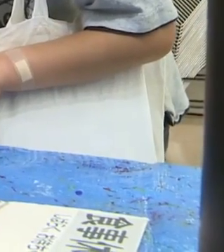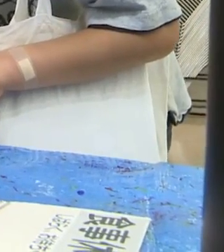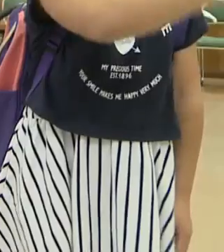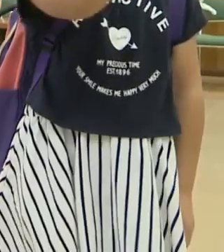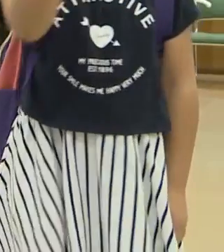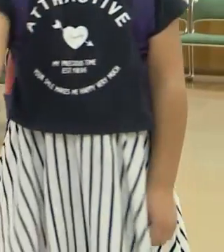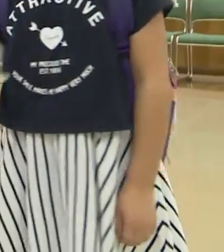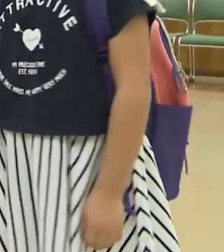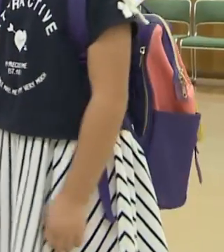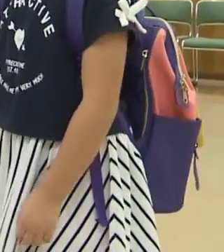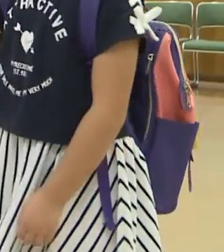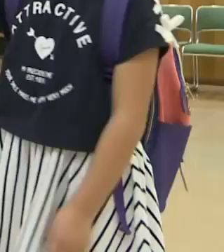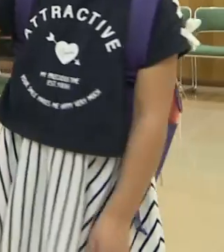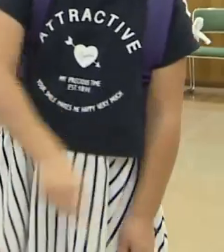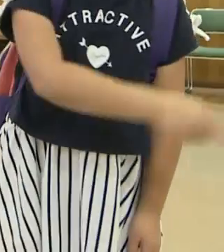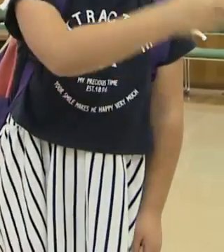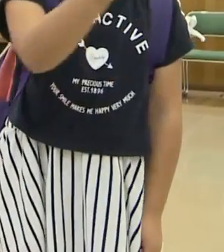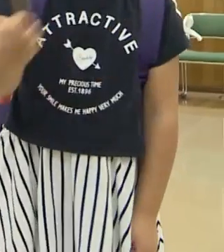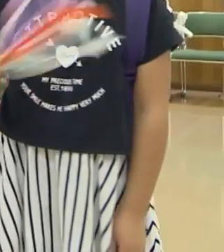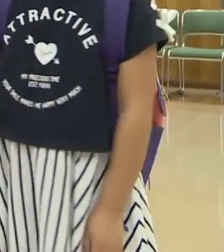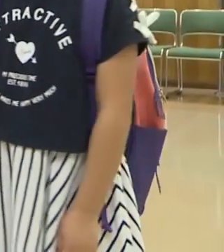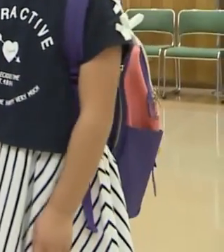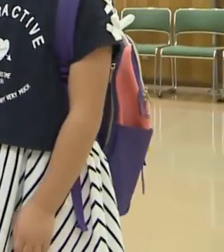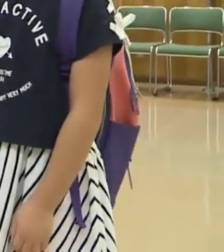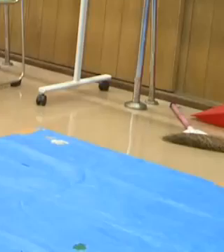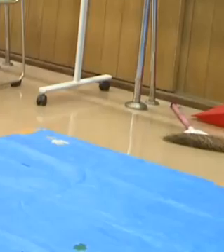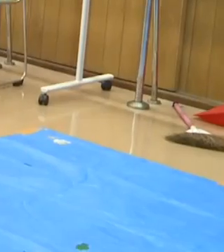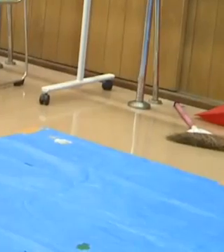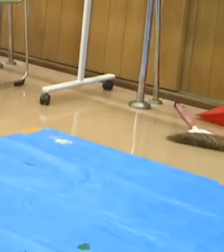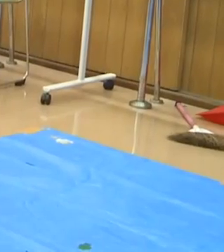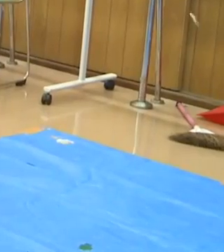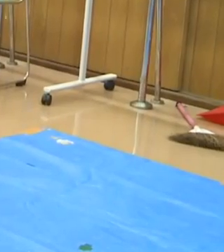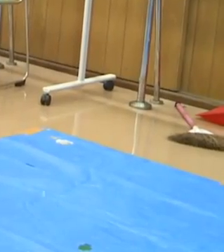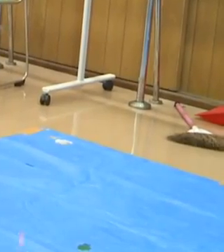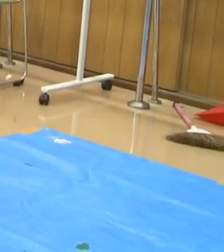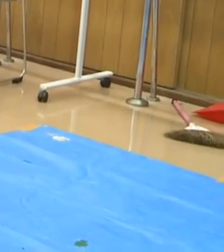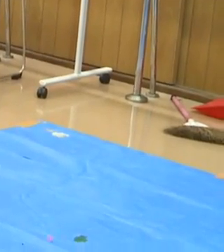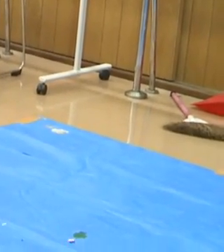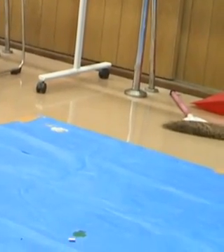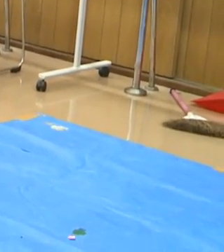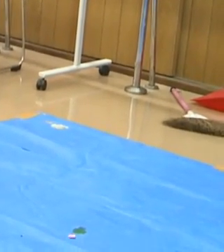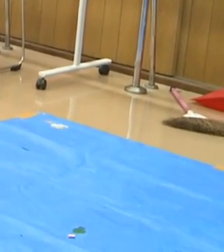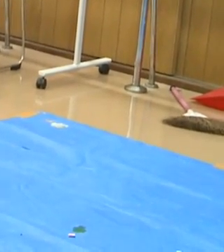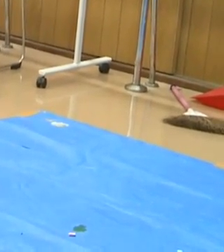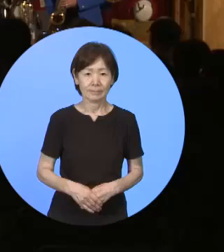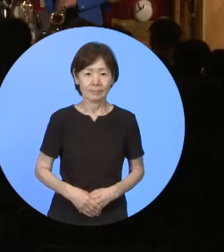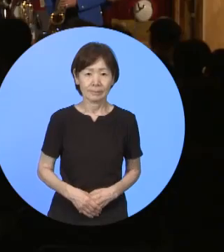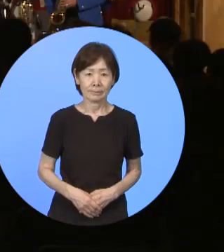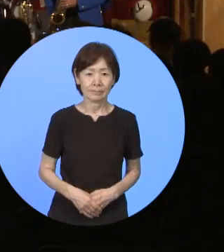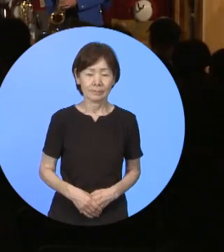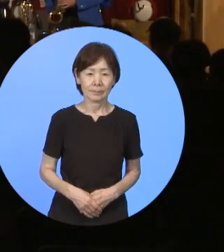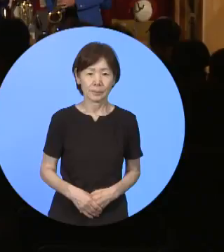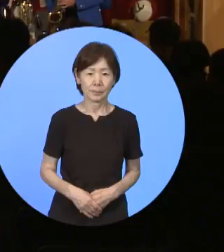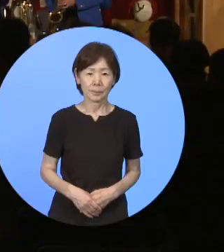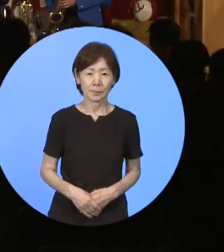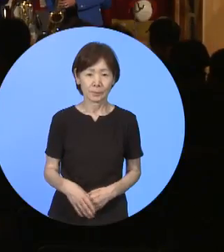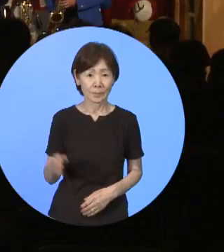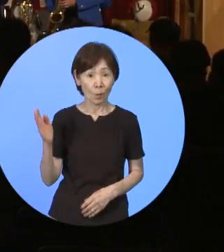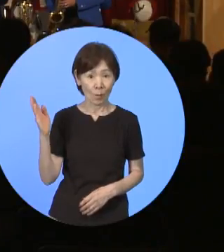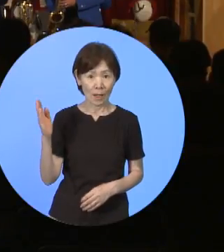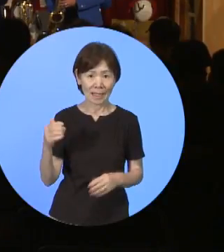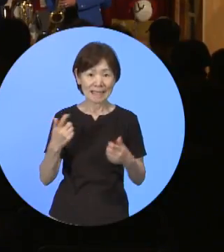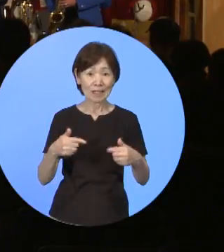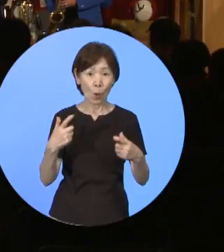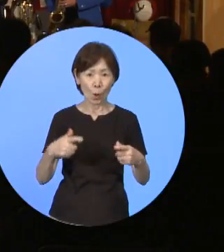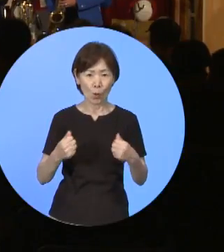来場者の人気を集めていました。 そしてステージで